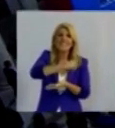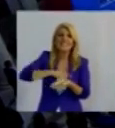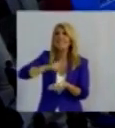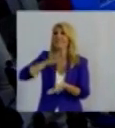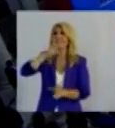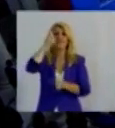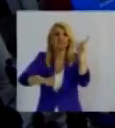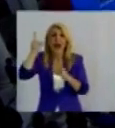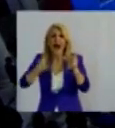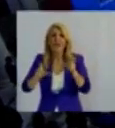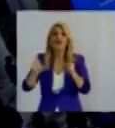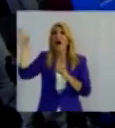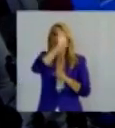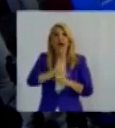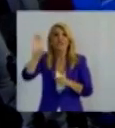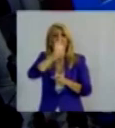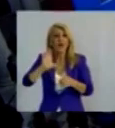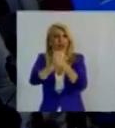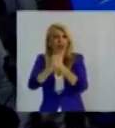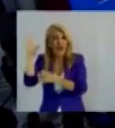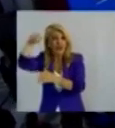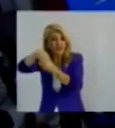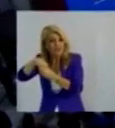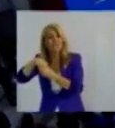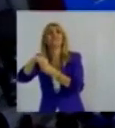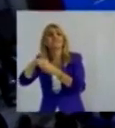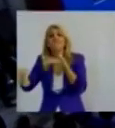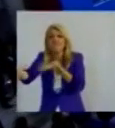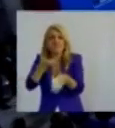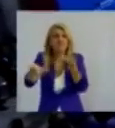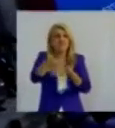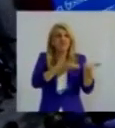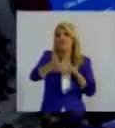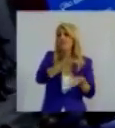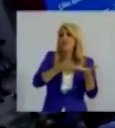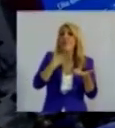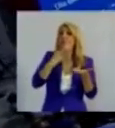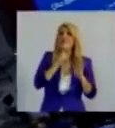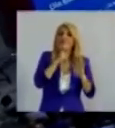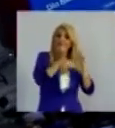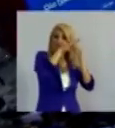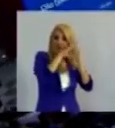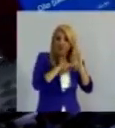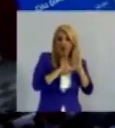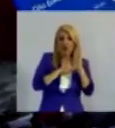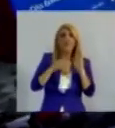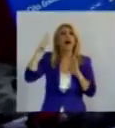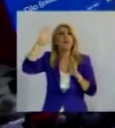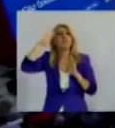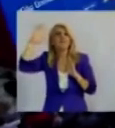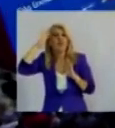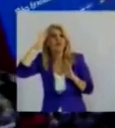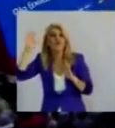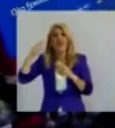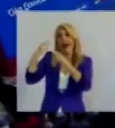Κρατικών Υποτροφιών. Χαιρετισμό στην εκδήλωση απίθυνε ο Πρωθυπουργός Κυριάκος Μητσοτάκης, η Υπουργός Παιδείας και Θρησκευμάτων Νίκη